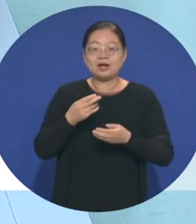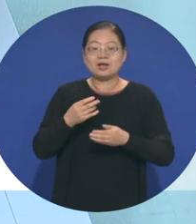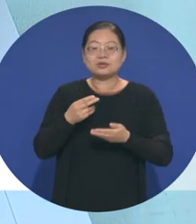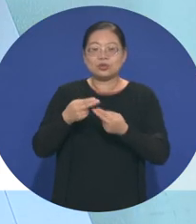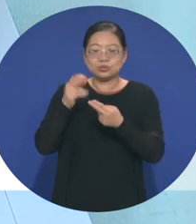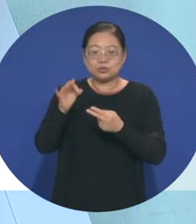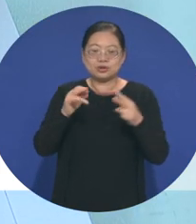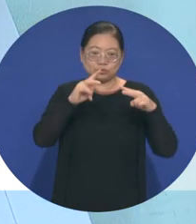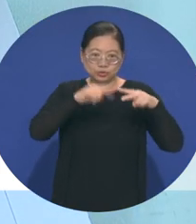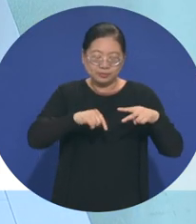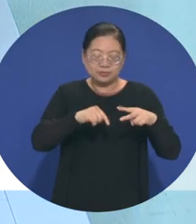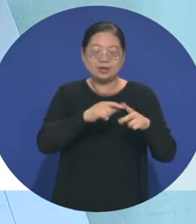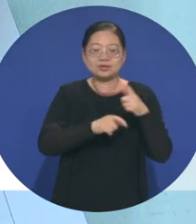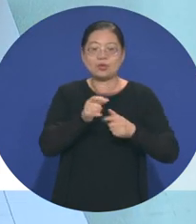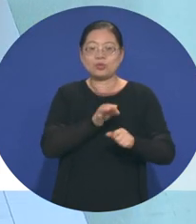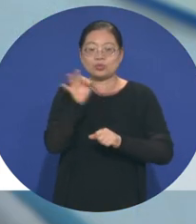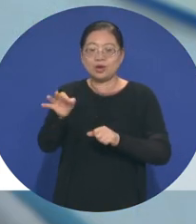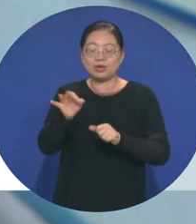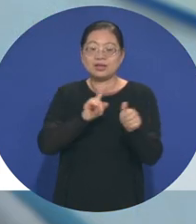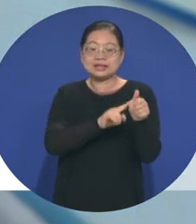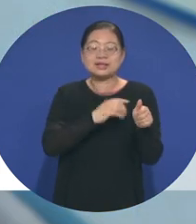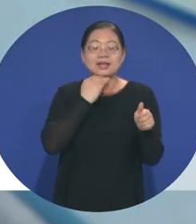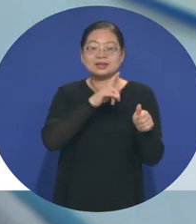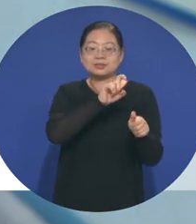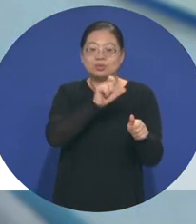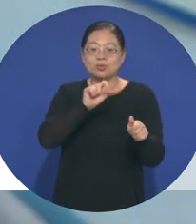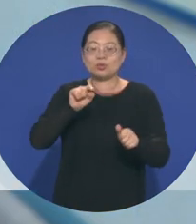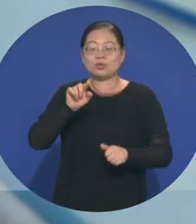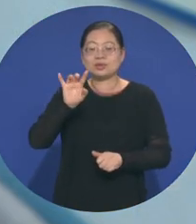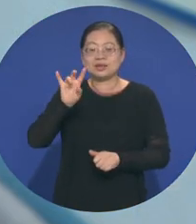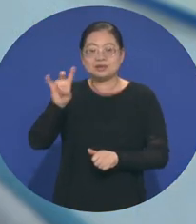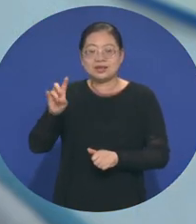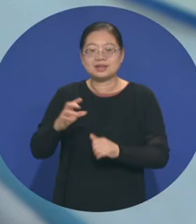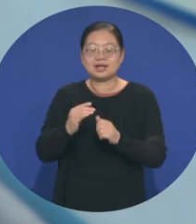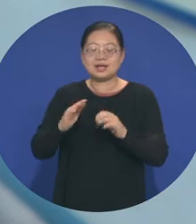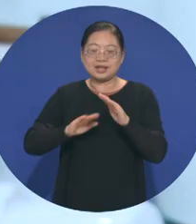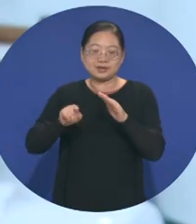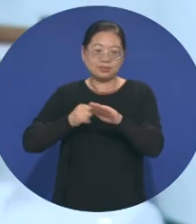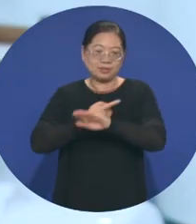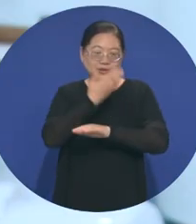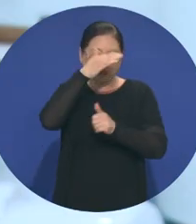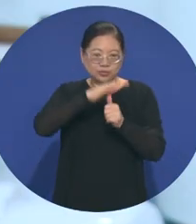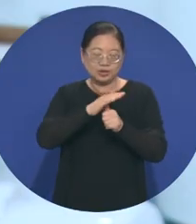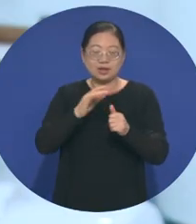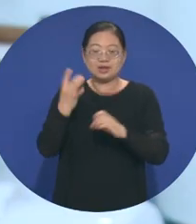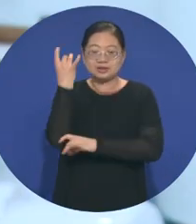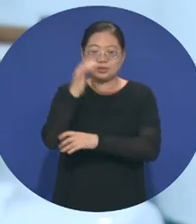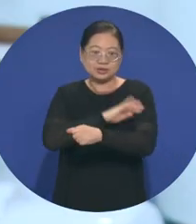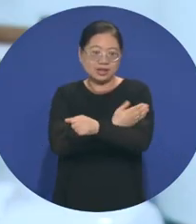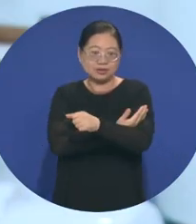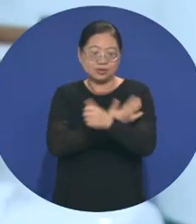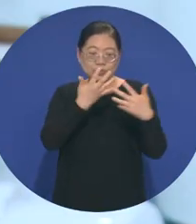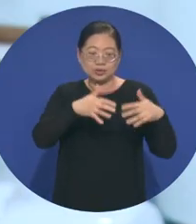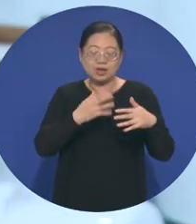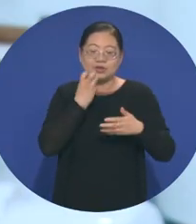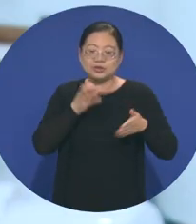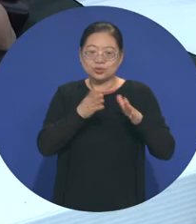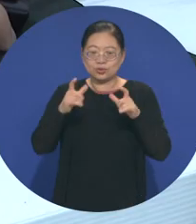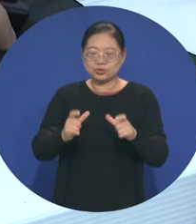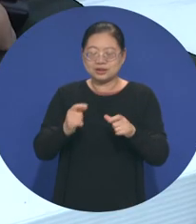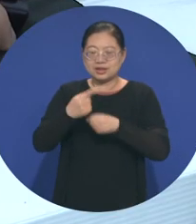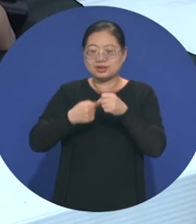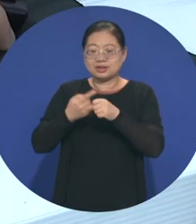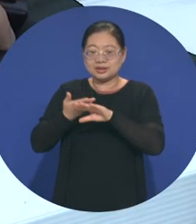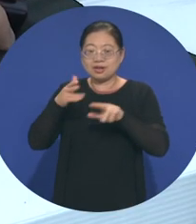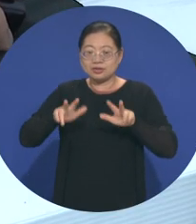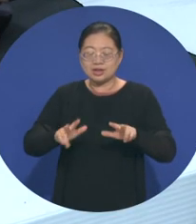배를 정립해 주는 사업입니다 지원 대상은 15에서 24세 가정 청소년이면 기존 자격 요건은 경기도